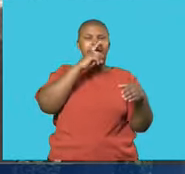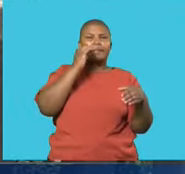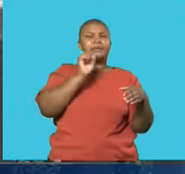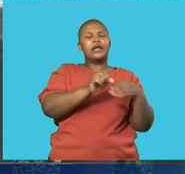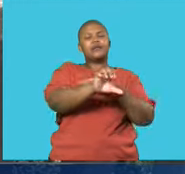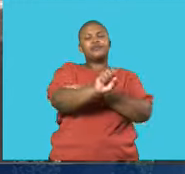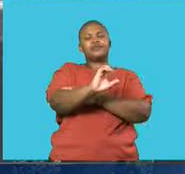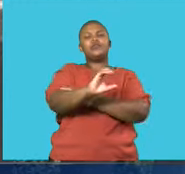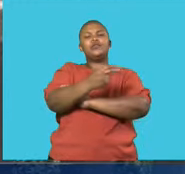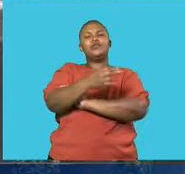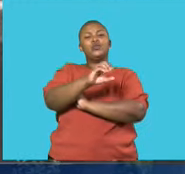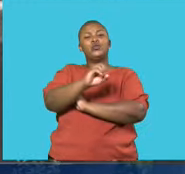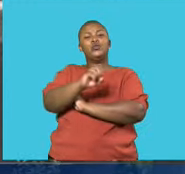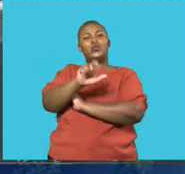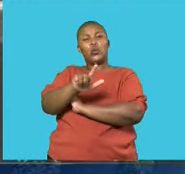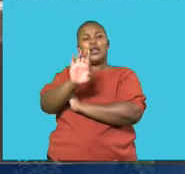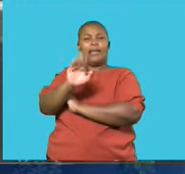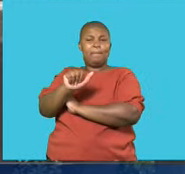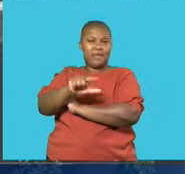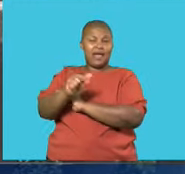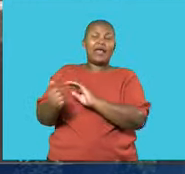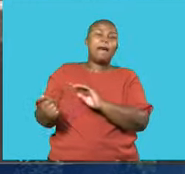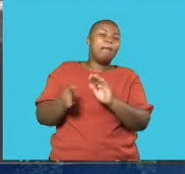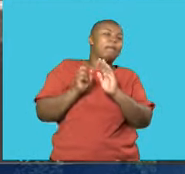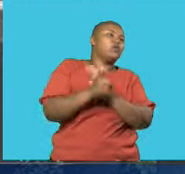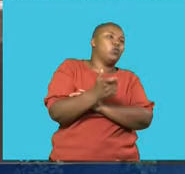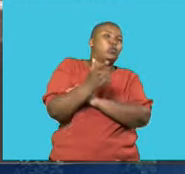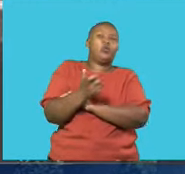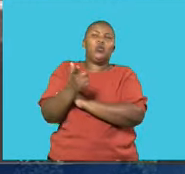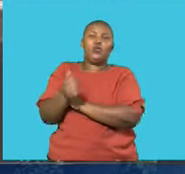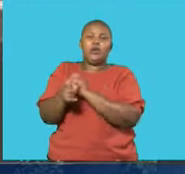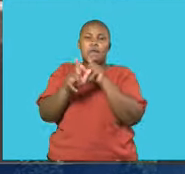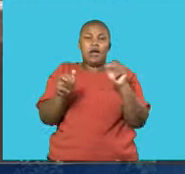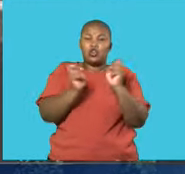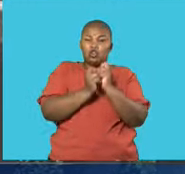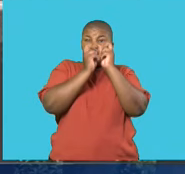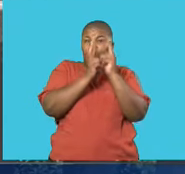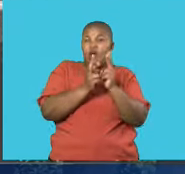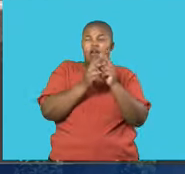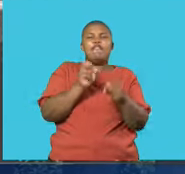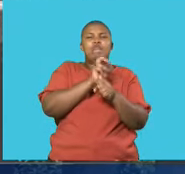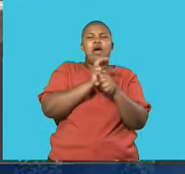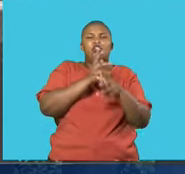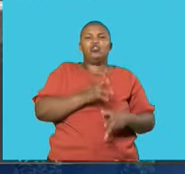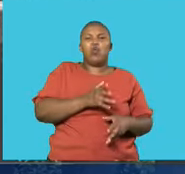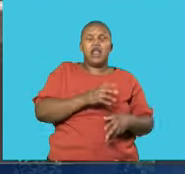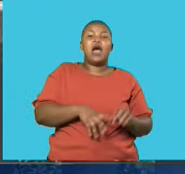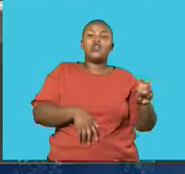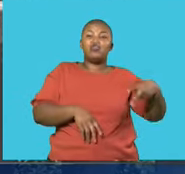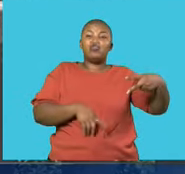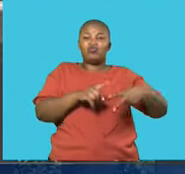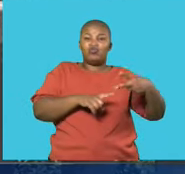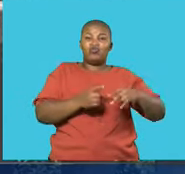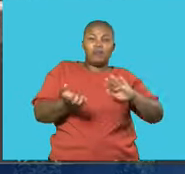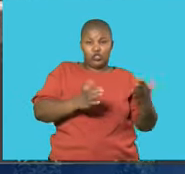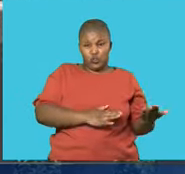Schoolbag bahamba badubula abantu, namanje ngine about 12 patrollers yamele engathi idubuliwe lani, 2 down, 10